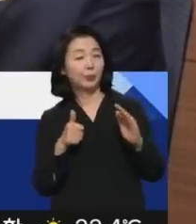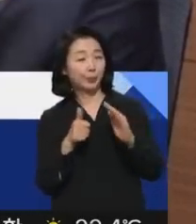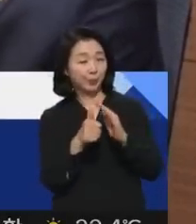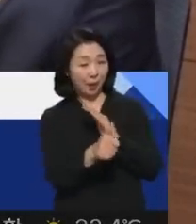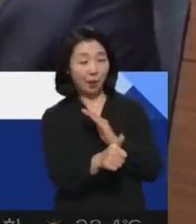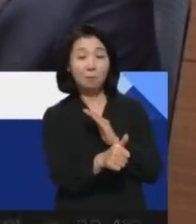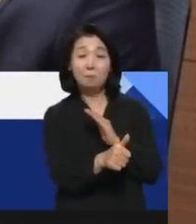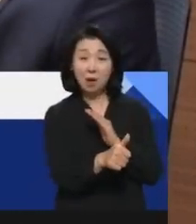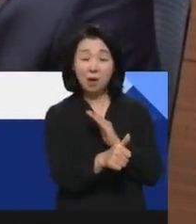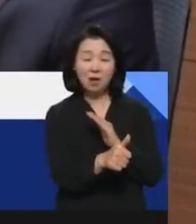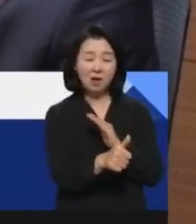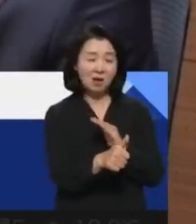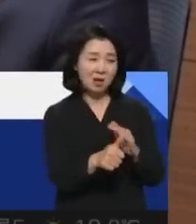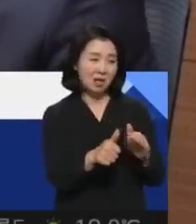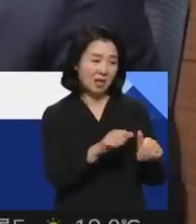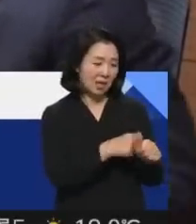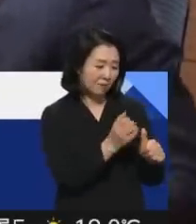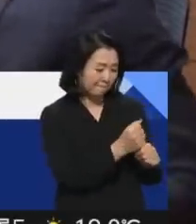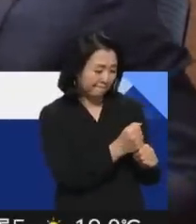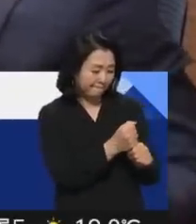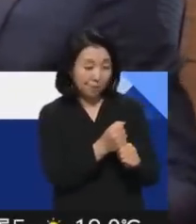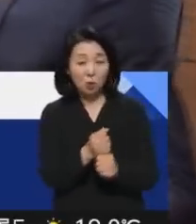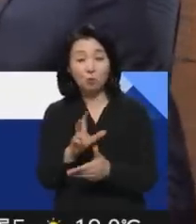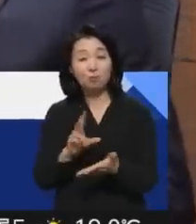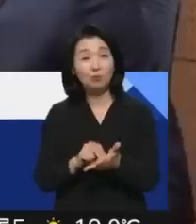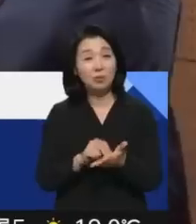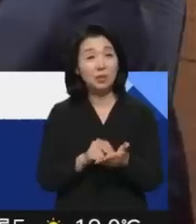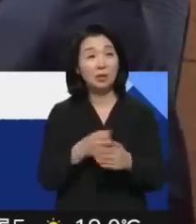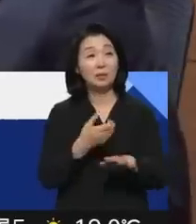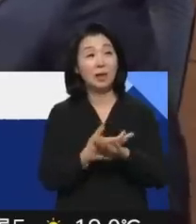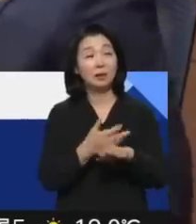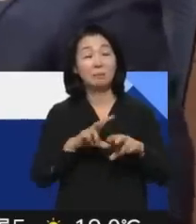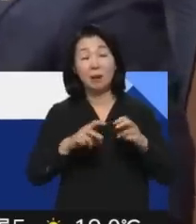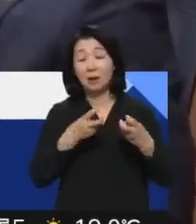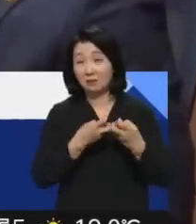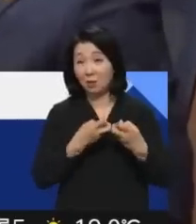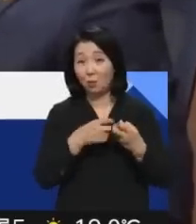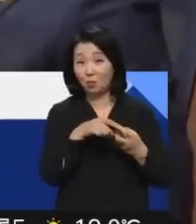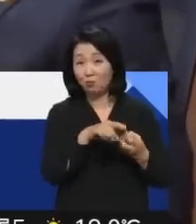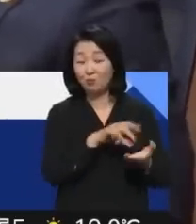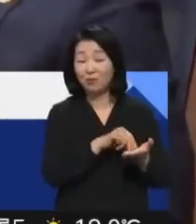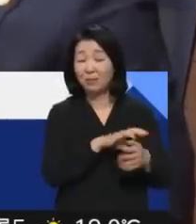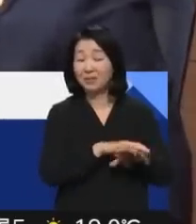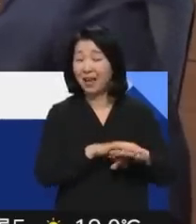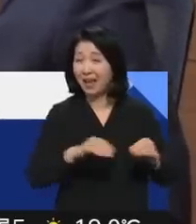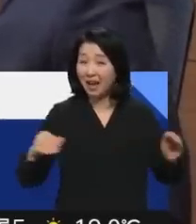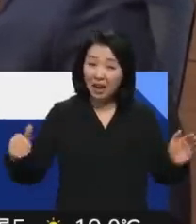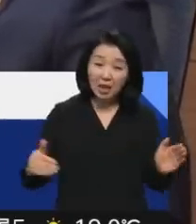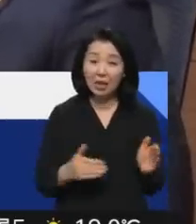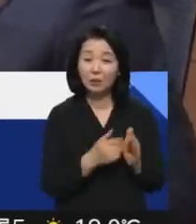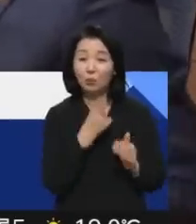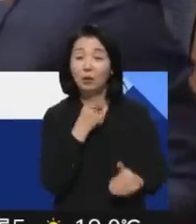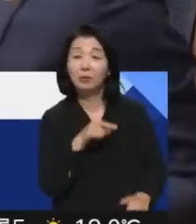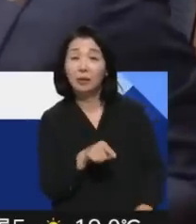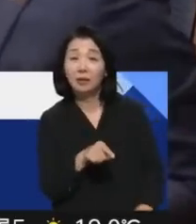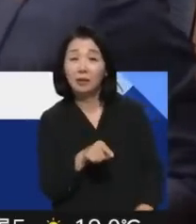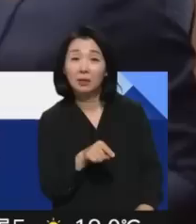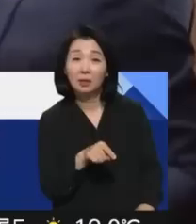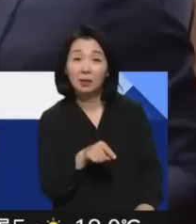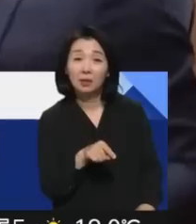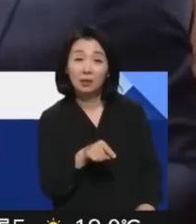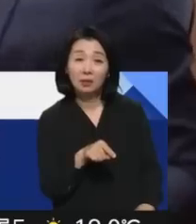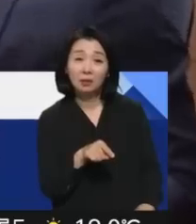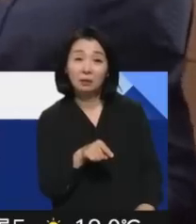일본을 방문해서 그 강제징용 문제를 또 다른 방식으로 이렇게 문제를 매듭을 지으려고 했던 것은 지금